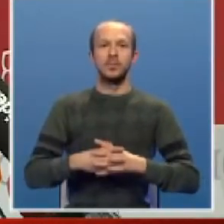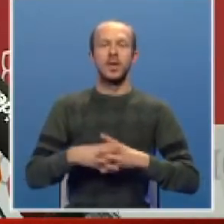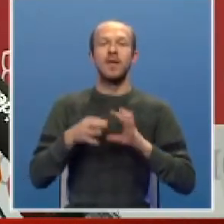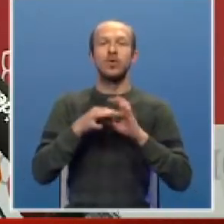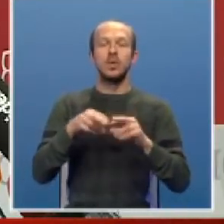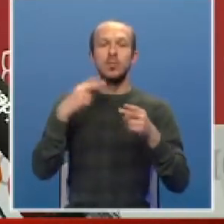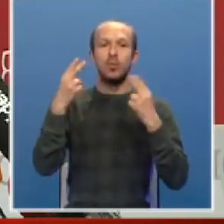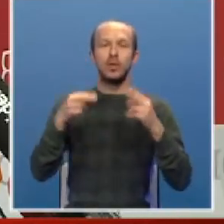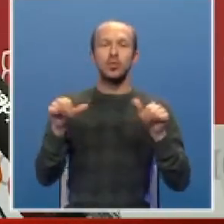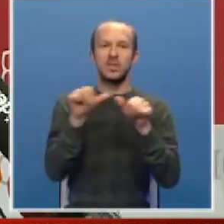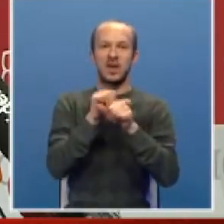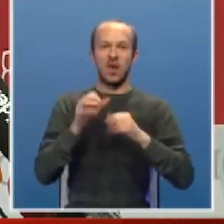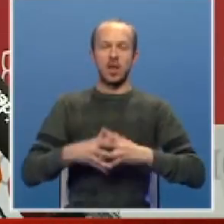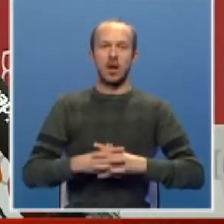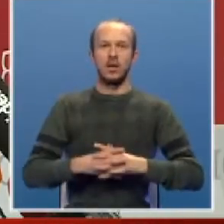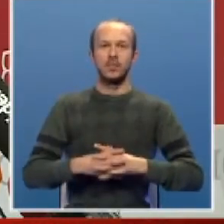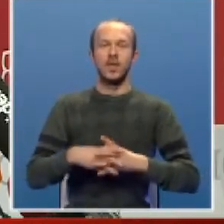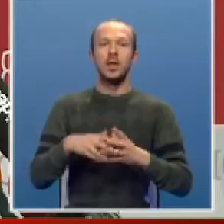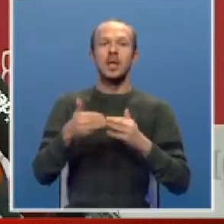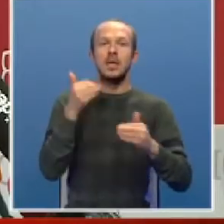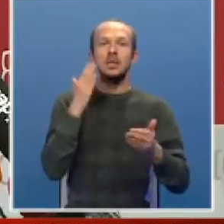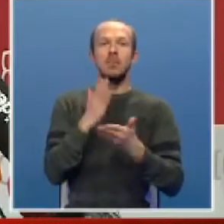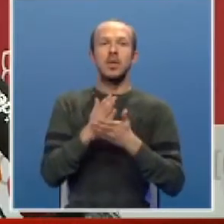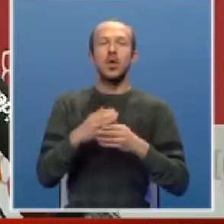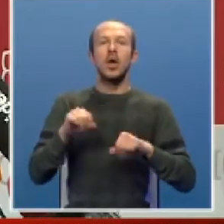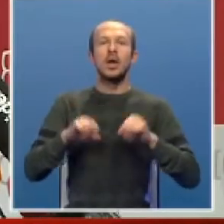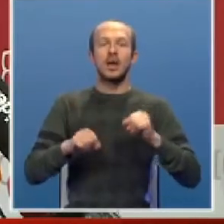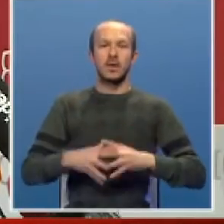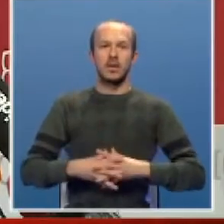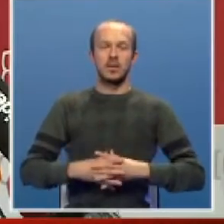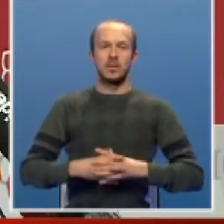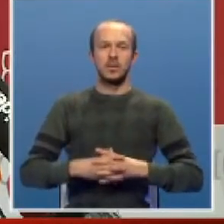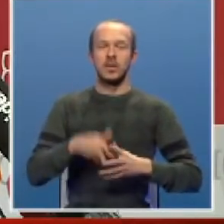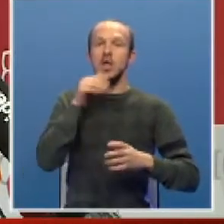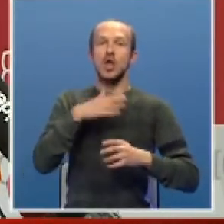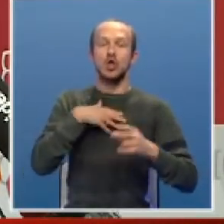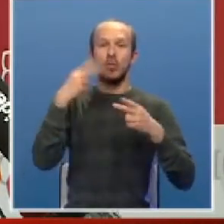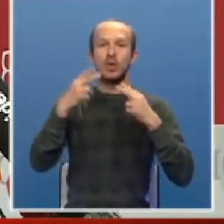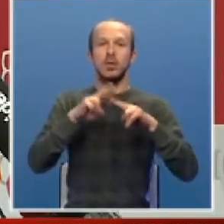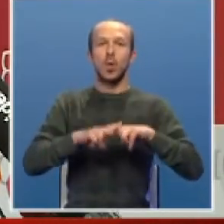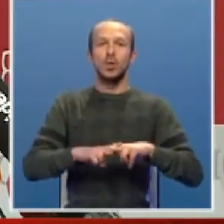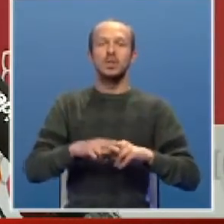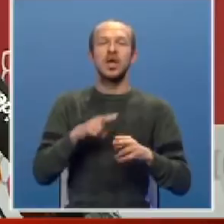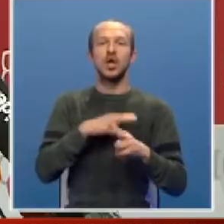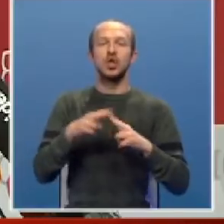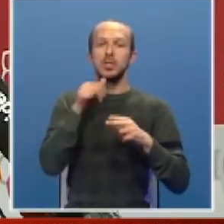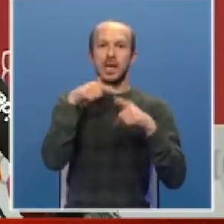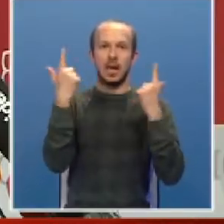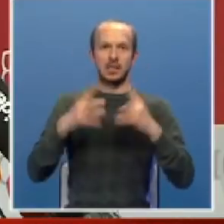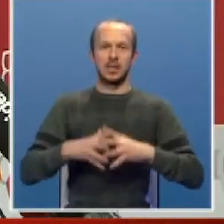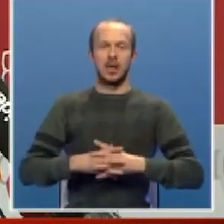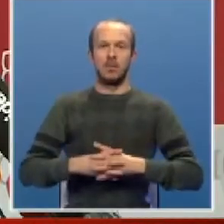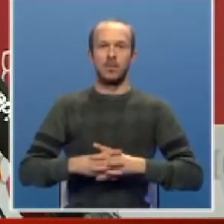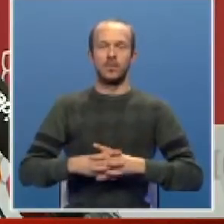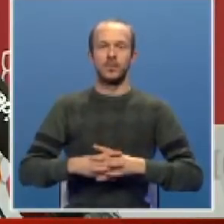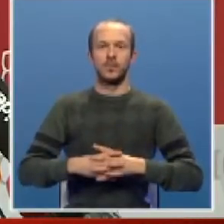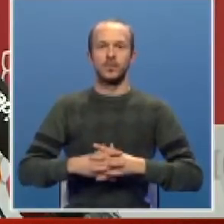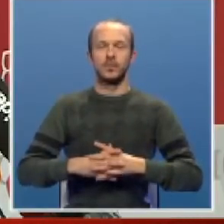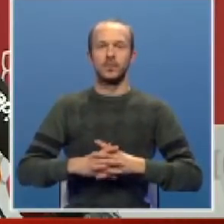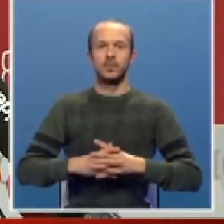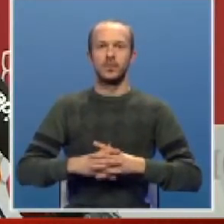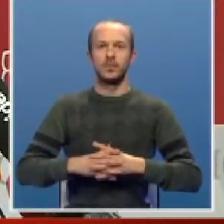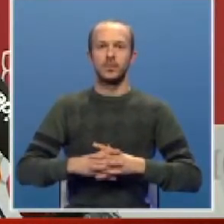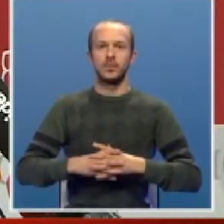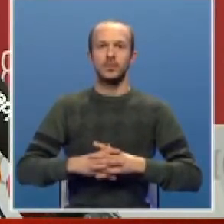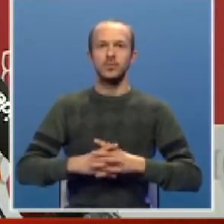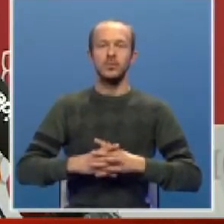politiku skrivanja, iza bilo kakvih autoriteta i naša politika ostaje veoma čista i jasna. Dakle,